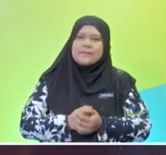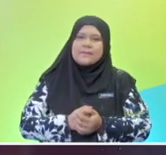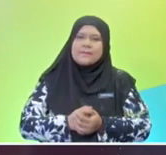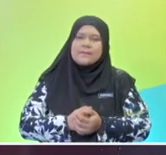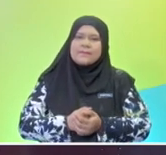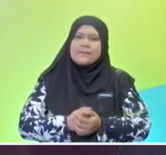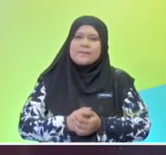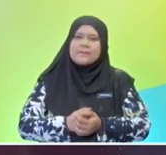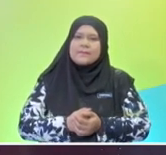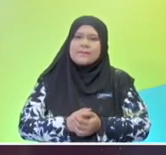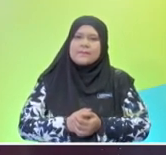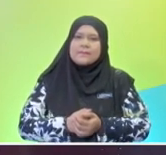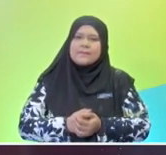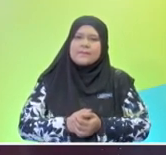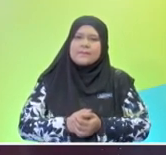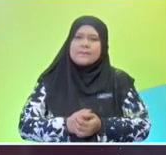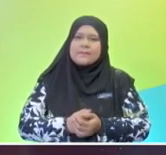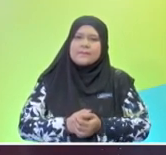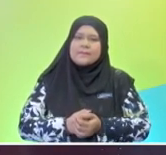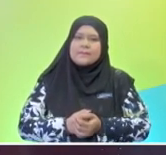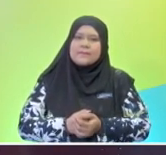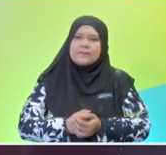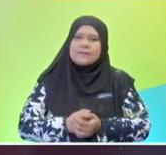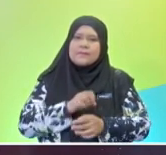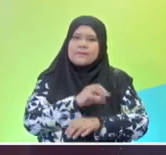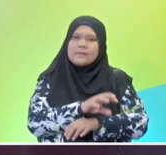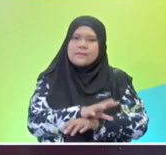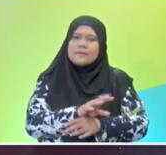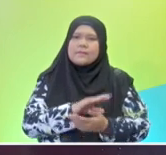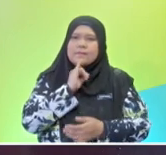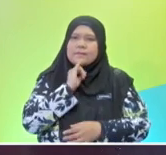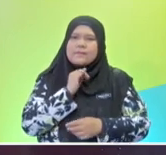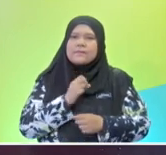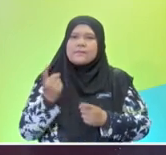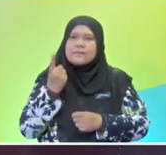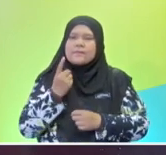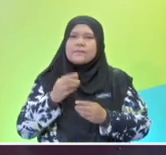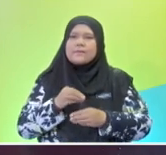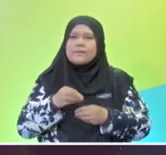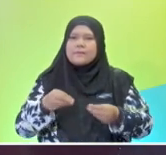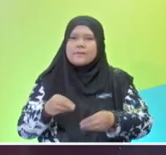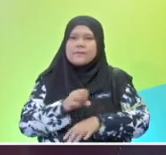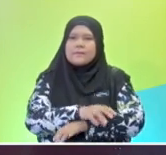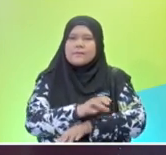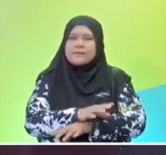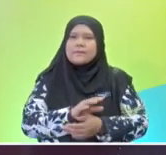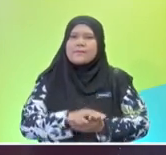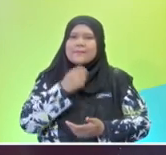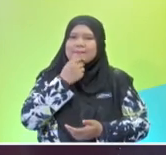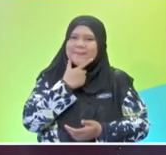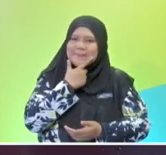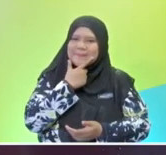ibu saya selalu bagi saya nasihat. Nasihat apa tu? Nasihat dia cakap kalau keluar rumah sentiasa